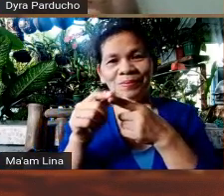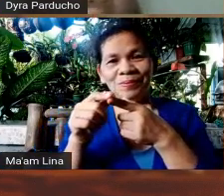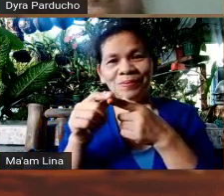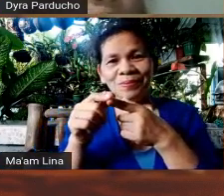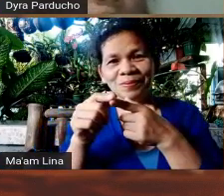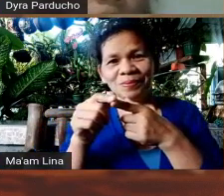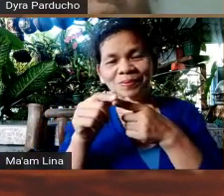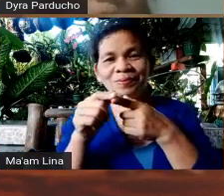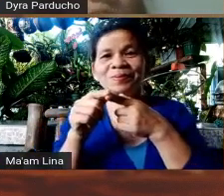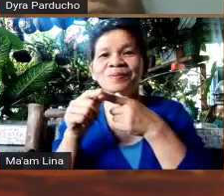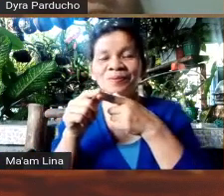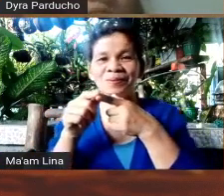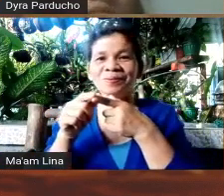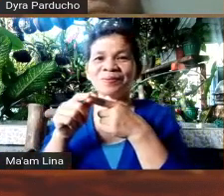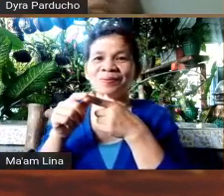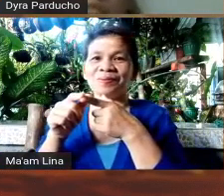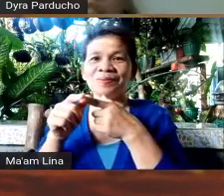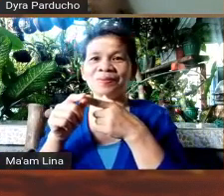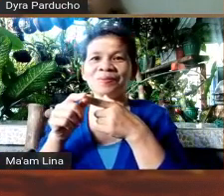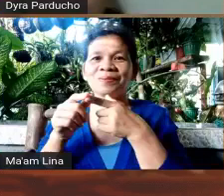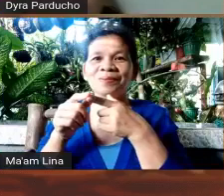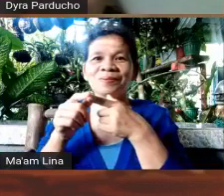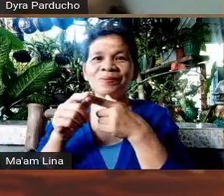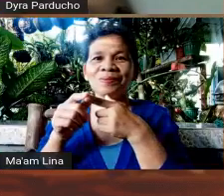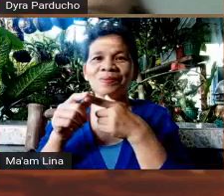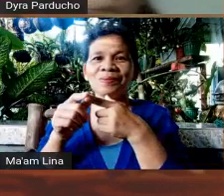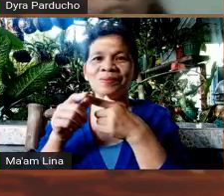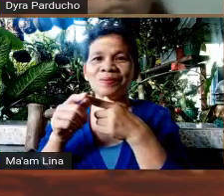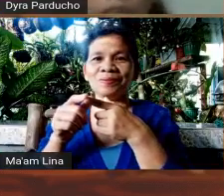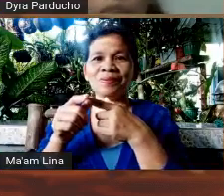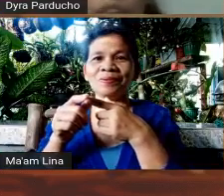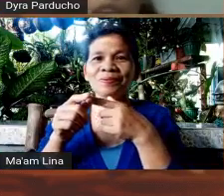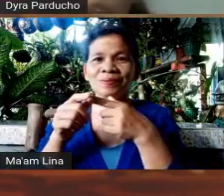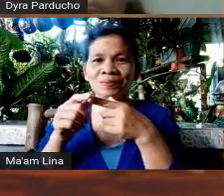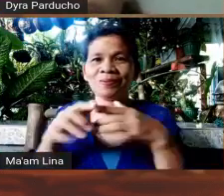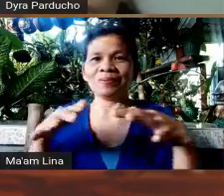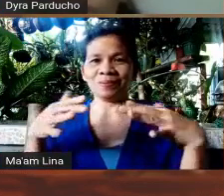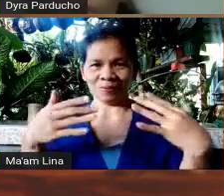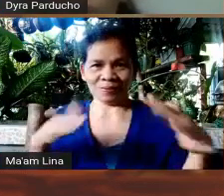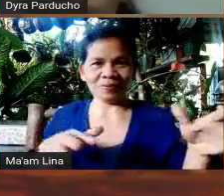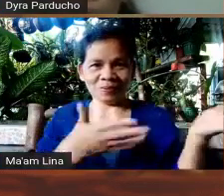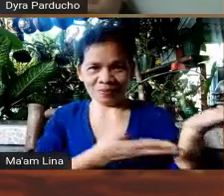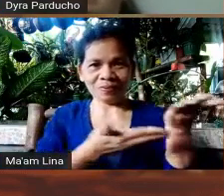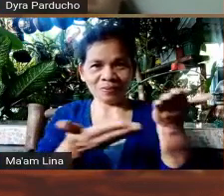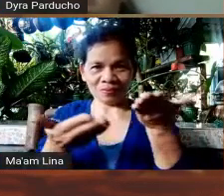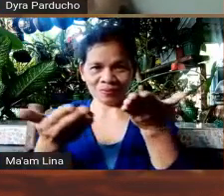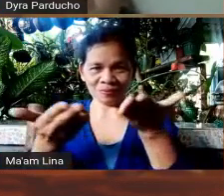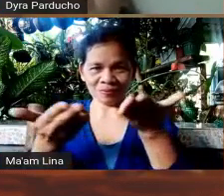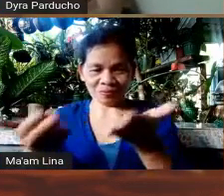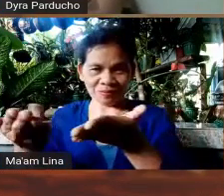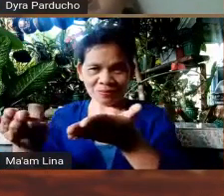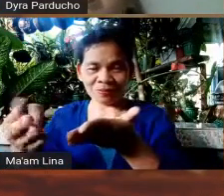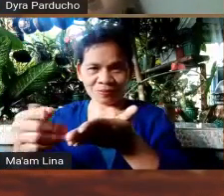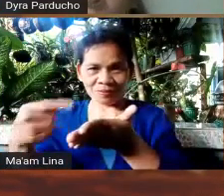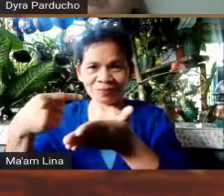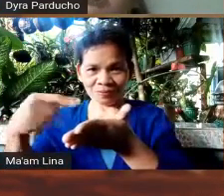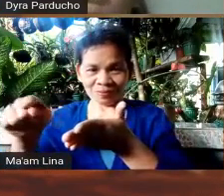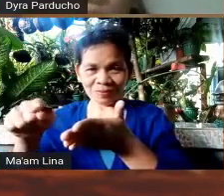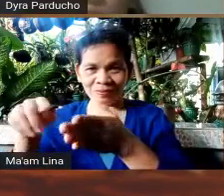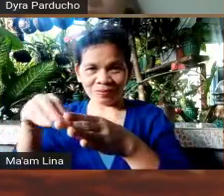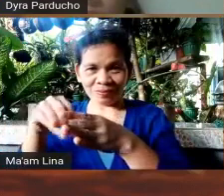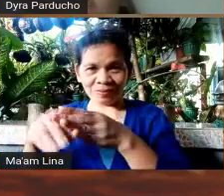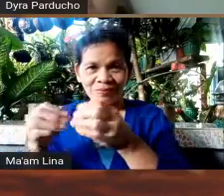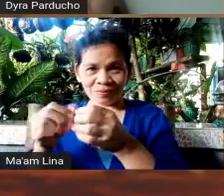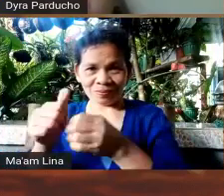yung altar of kukuha po ng insenso galing sa altar of sacrifice dadalhin po sa most holy place at yun po ay mapupuno